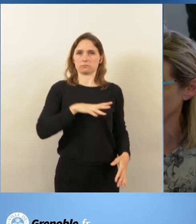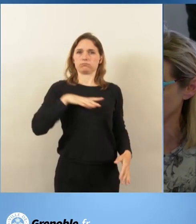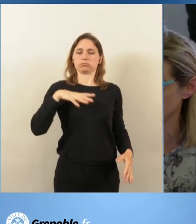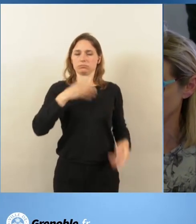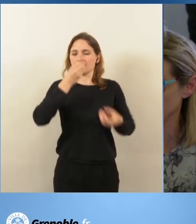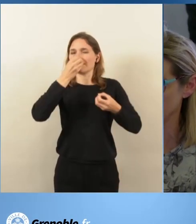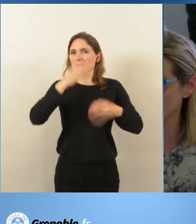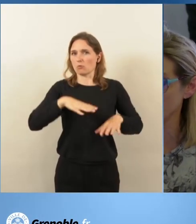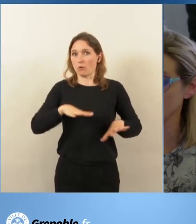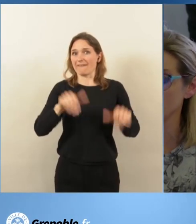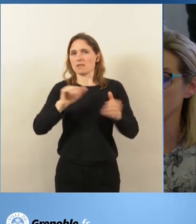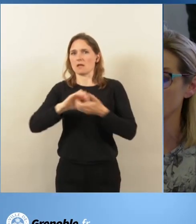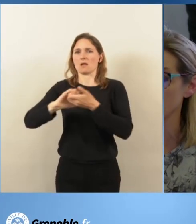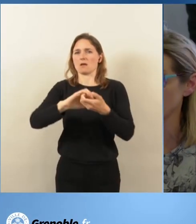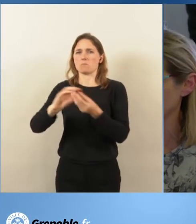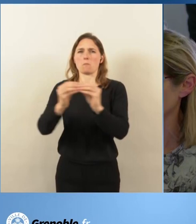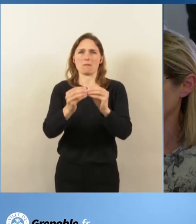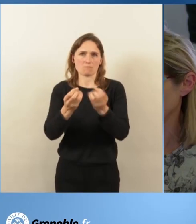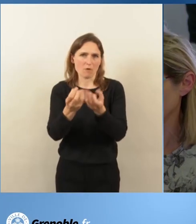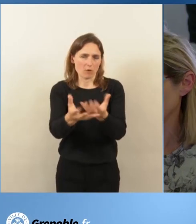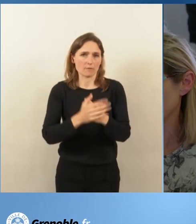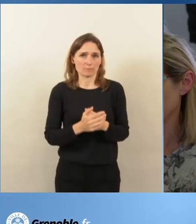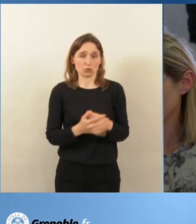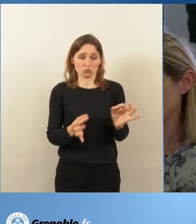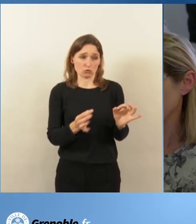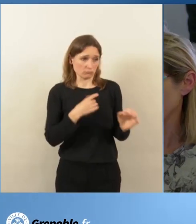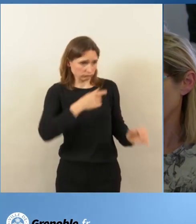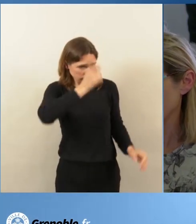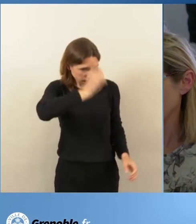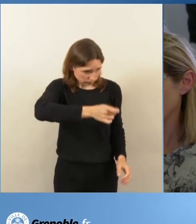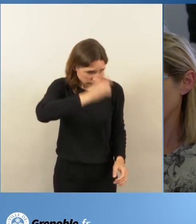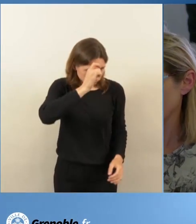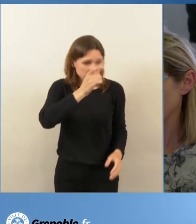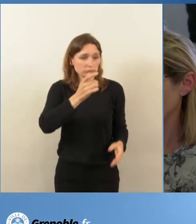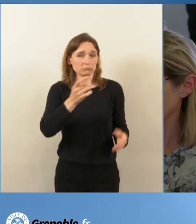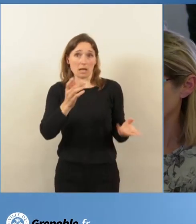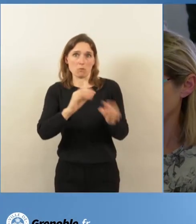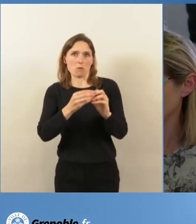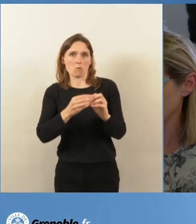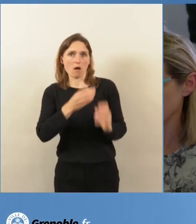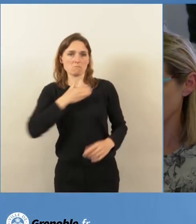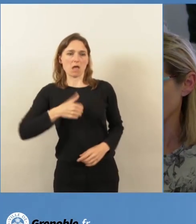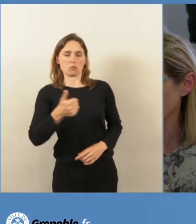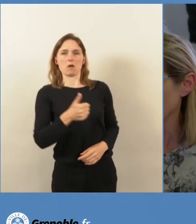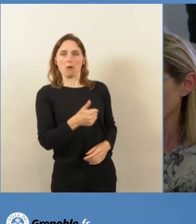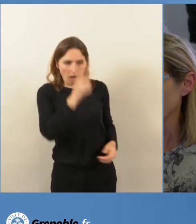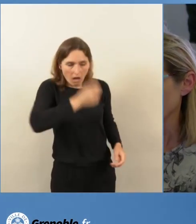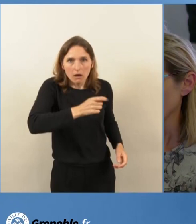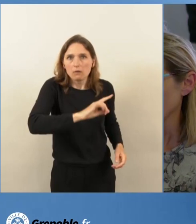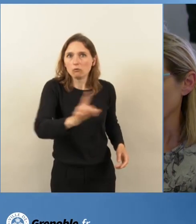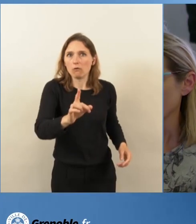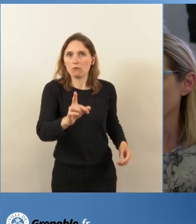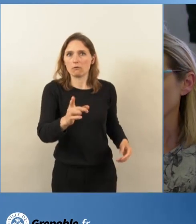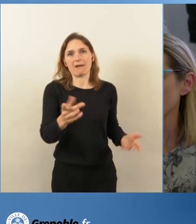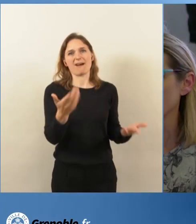à ses amis nous prenons acte qu'il en est fortement récompensé par le maire qui démontre à nouveau combien il est une belle